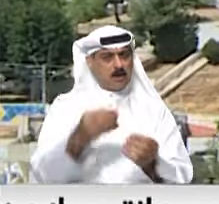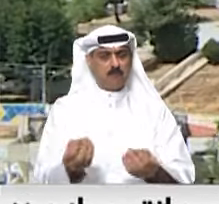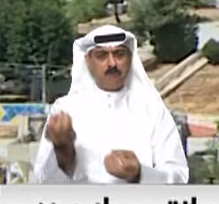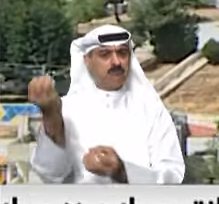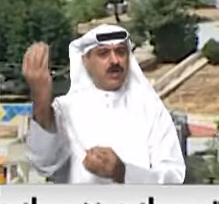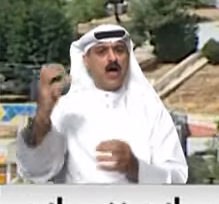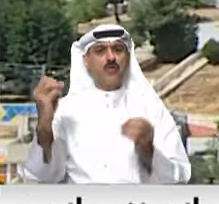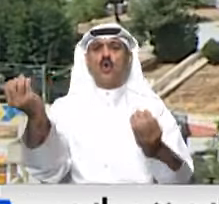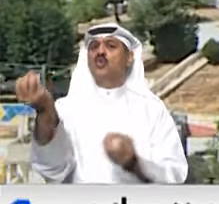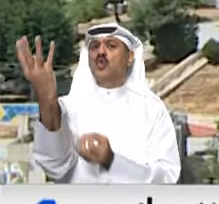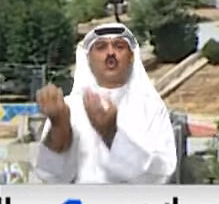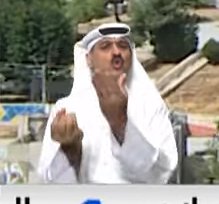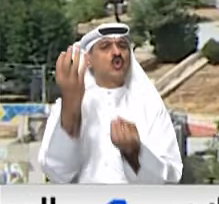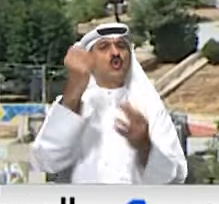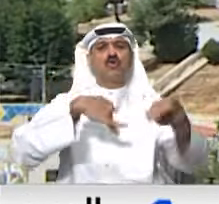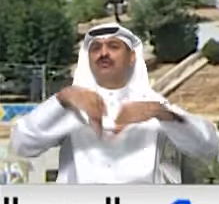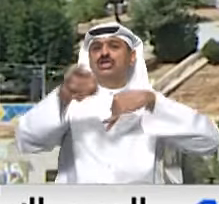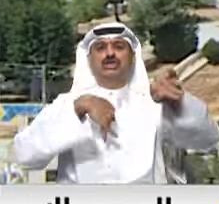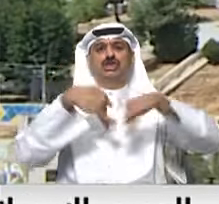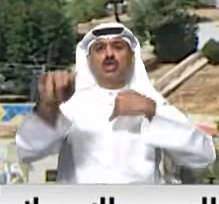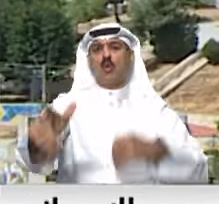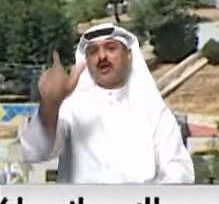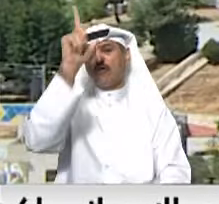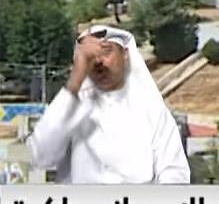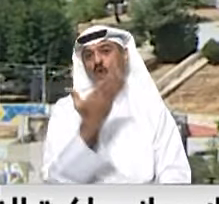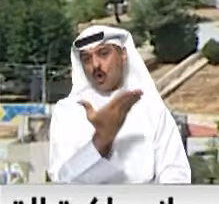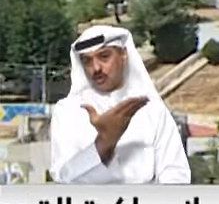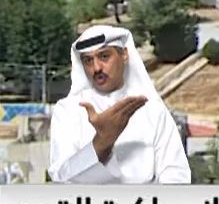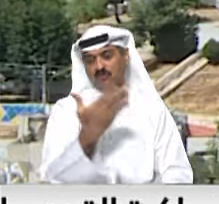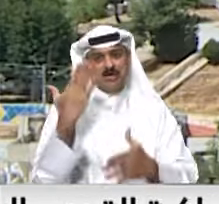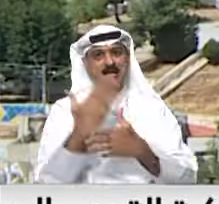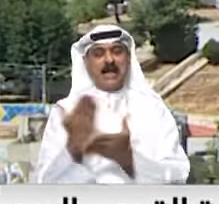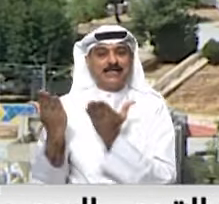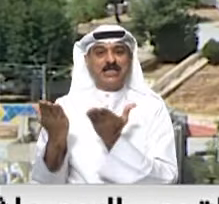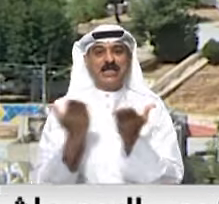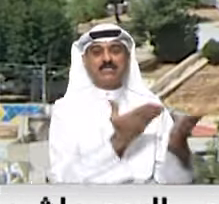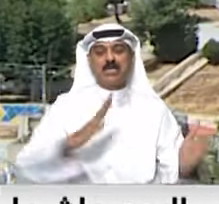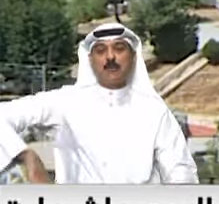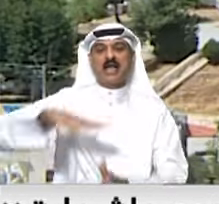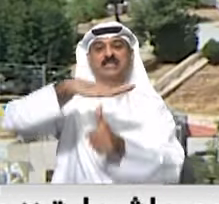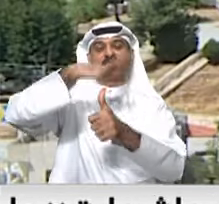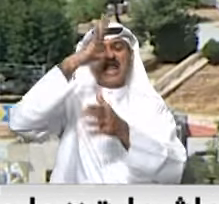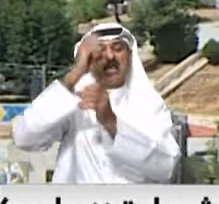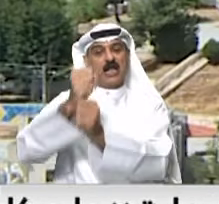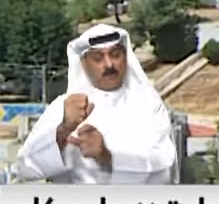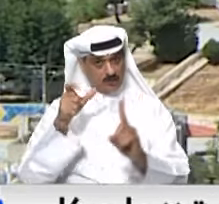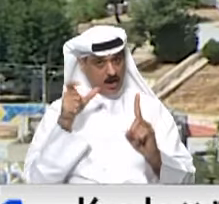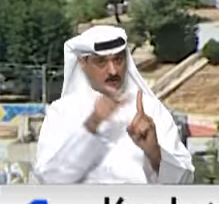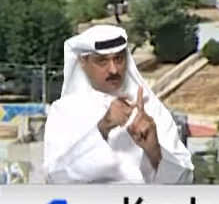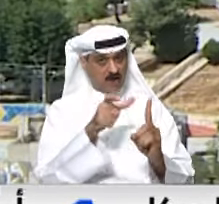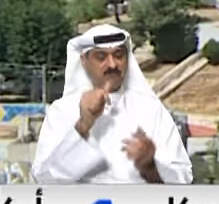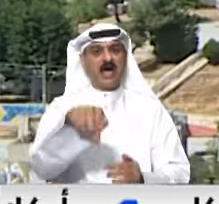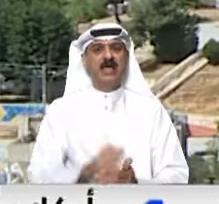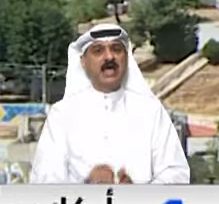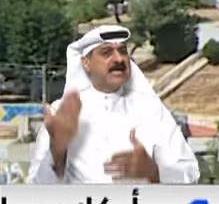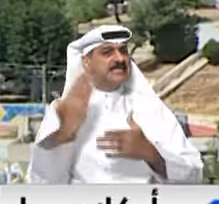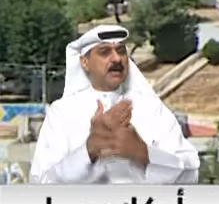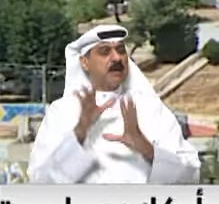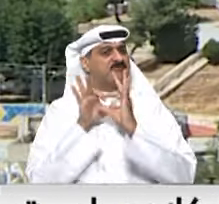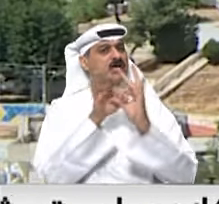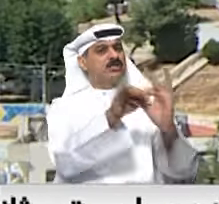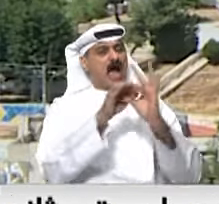السمو أمير البلاد الشيخ مشعل أحمد الجابر صباح حفظه الله ورعاه المرتقبة، زيارة تؤكد عمق العلاقات